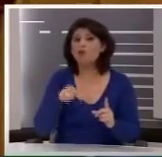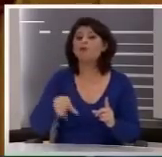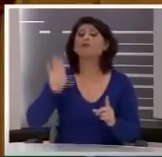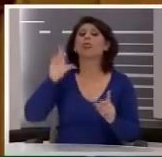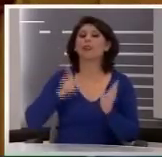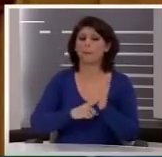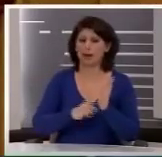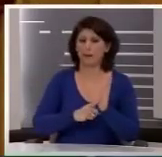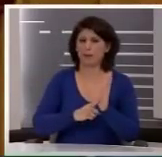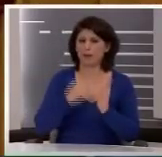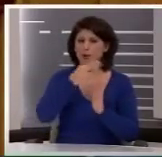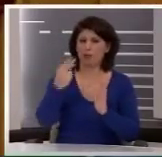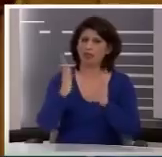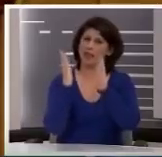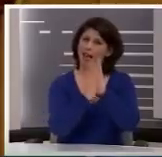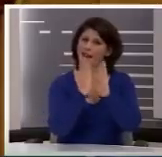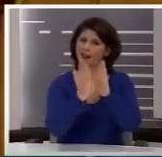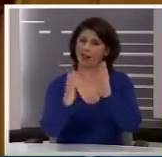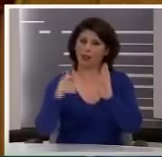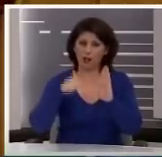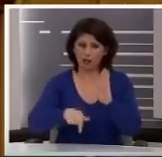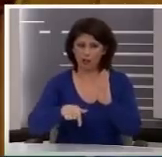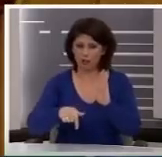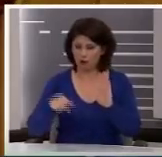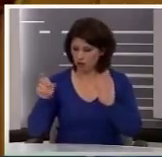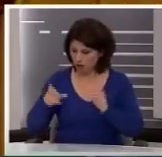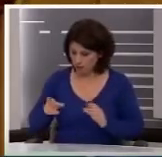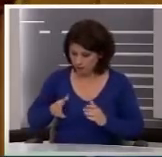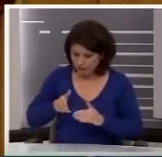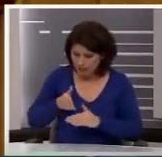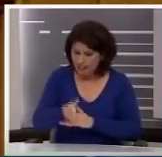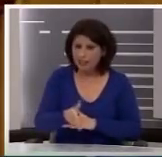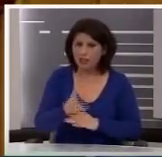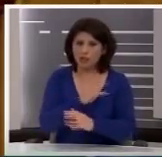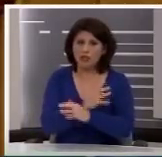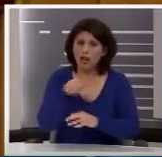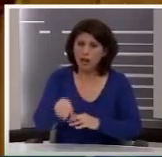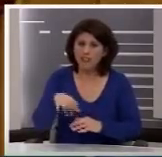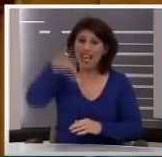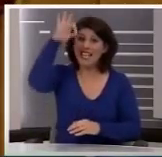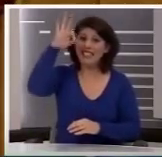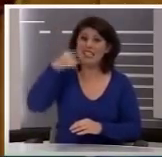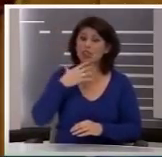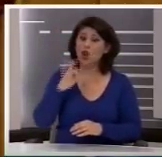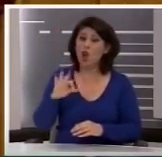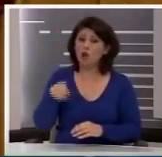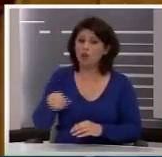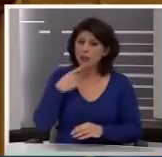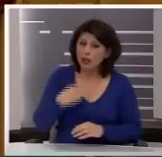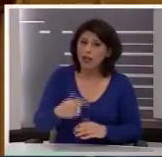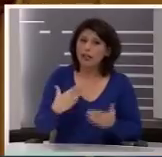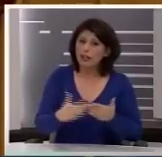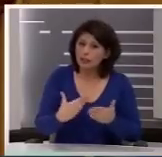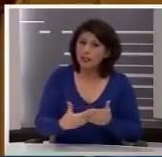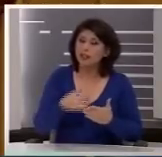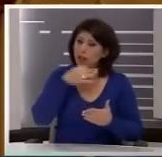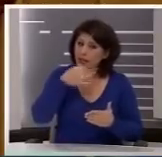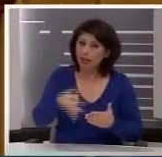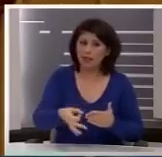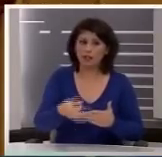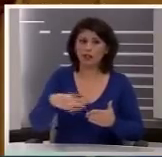πρέπει να τηθεί η υπόθεση στο αρχείο. Υπάρχει εδώ στο εισαγωγικό έγγραφο του εισαγγελέα τέτοιοι εξαιρετικοί λόγοι που να επικαλείται και να αιτιολογεί και να